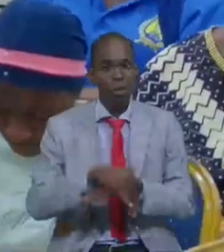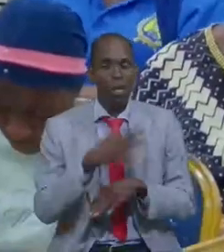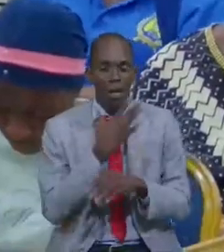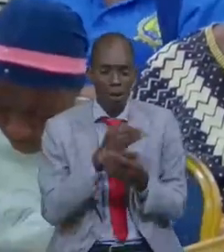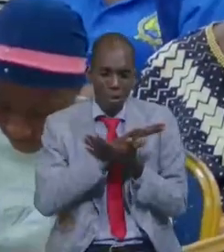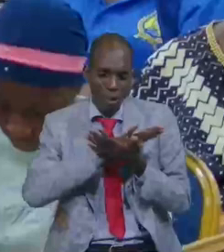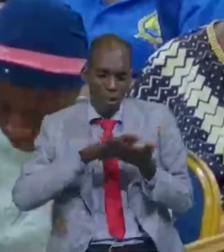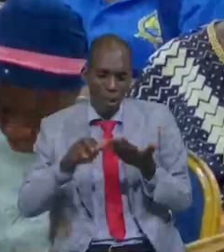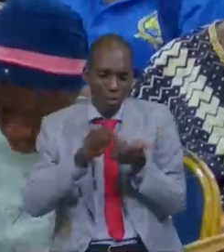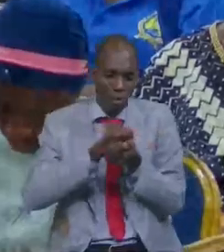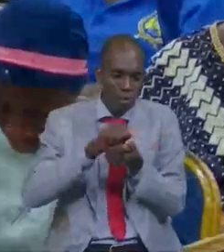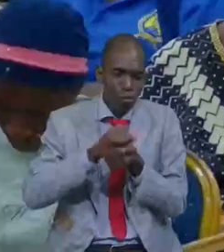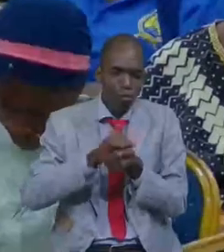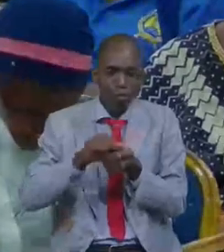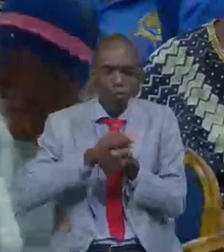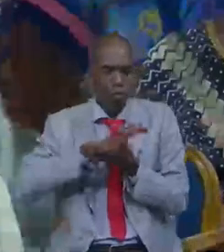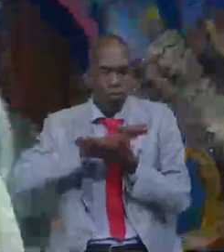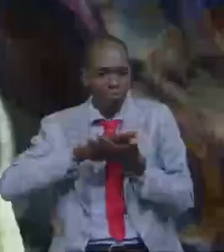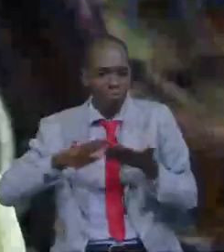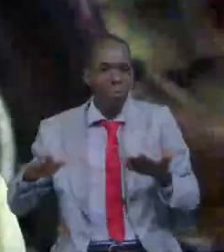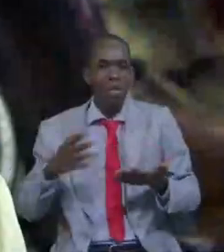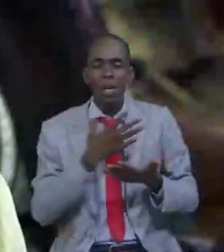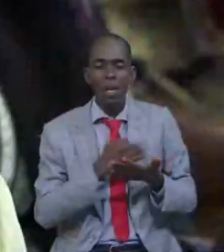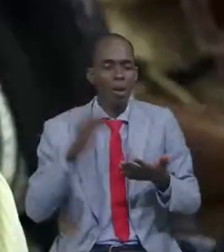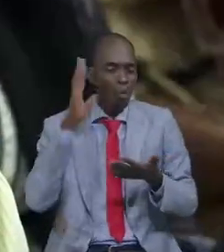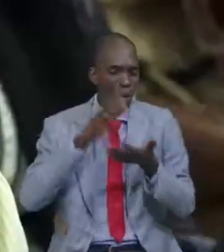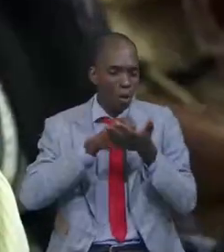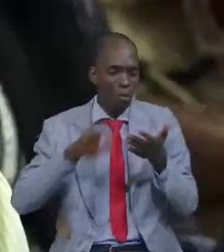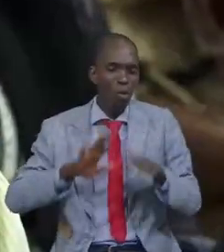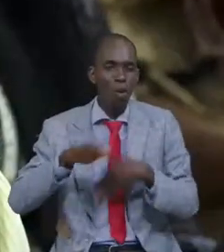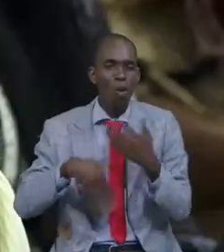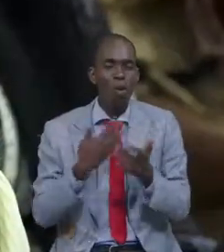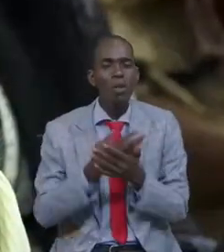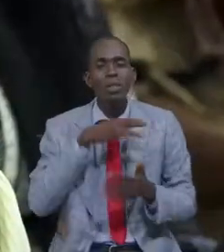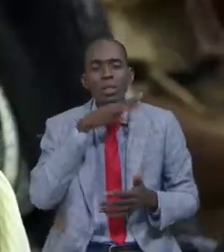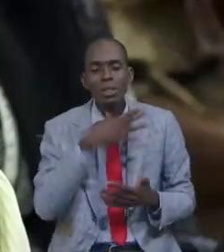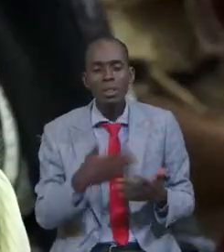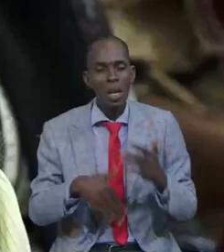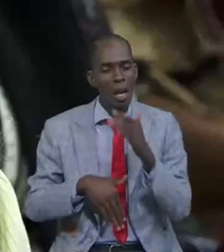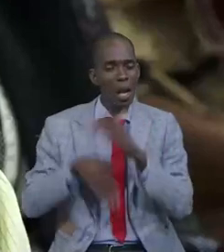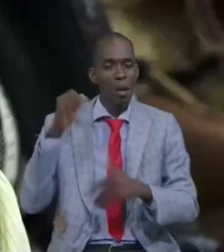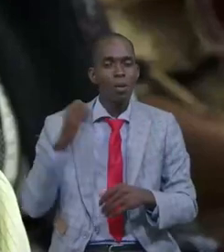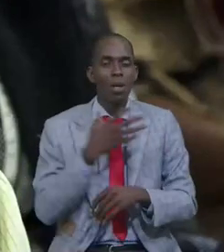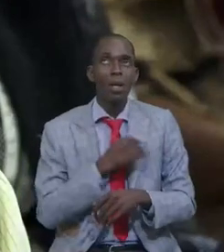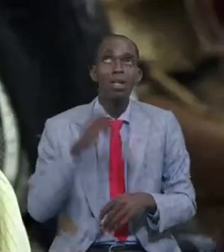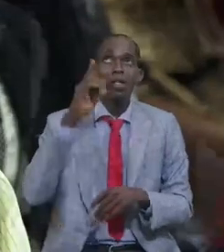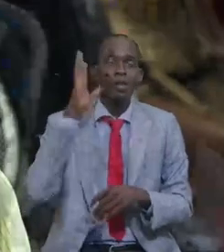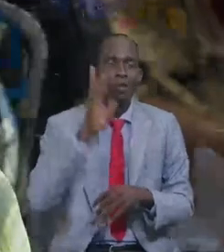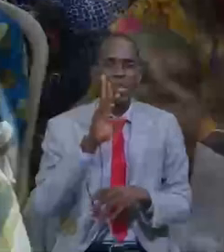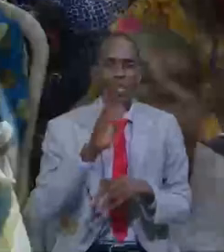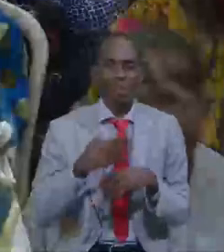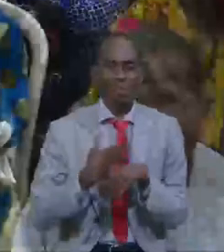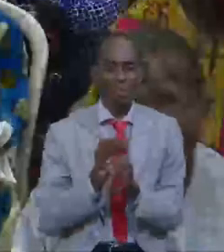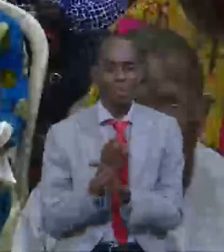te purger. Il va effacer toutes les transgressions. Et il va te recréer. Il y aura